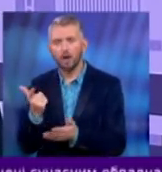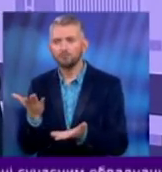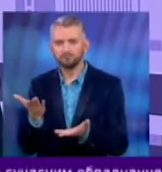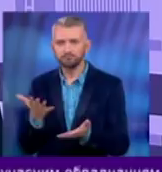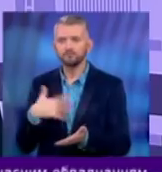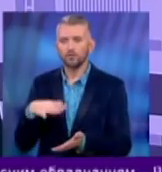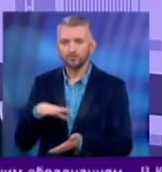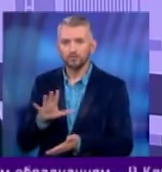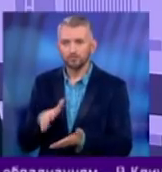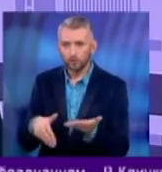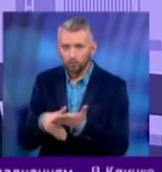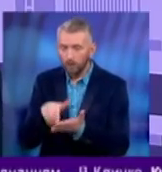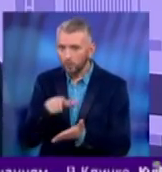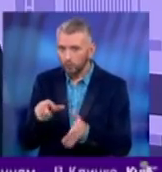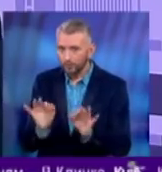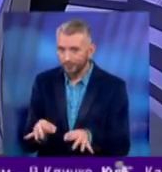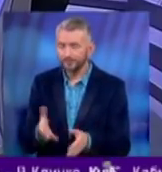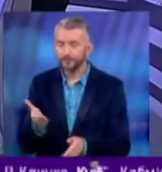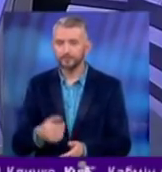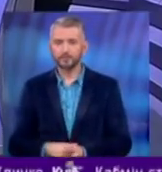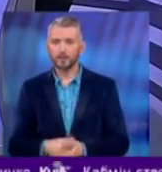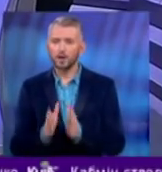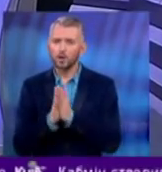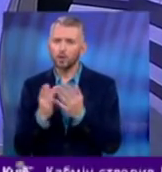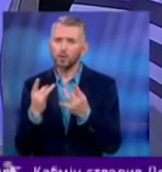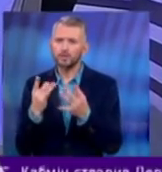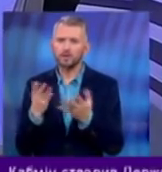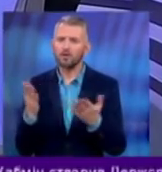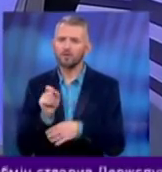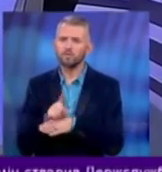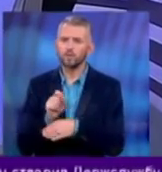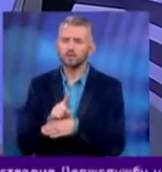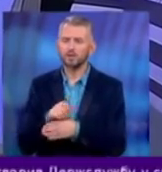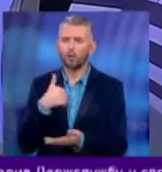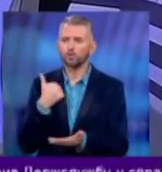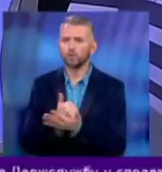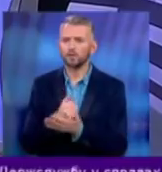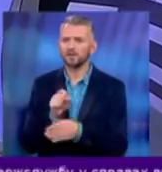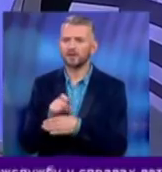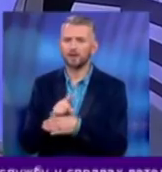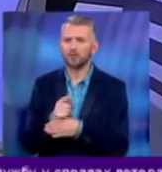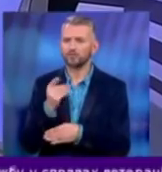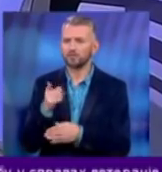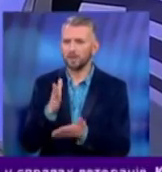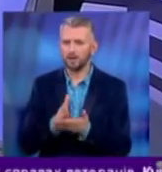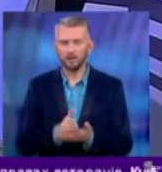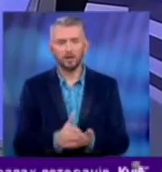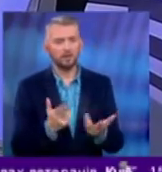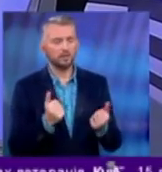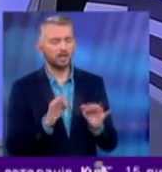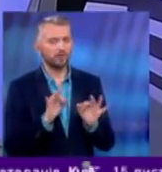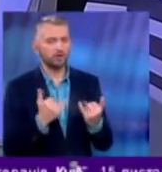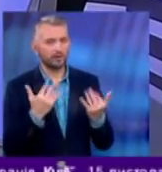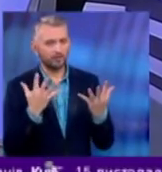саме допомагати людям у цьому. Будь ласка, розкажіть про які функції, які основні задачі має. Так, звичайно, на